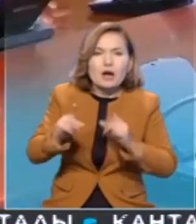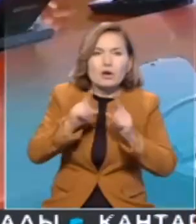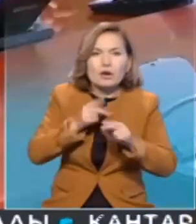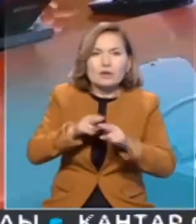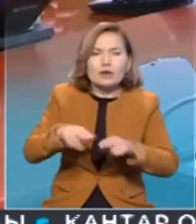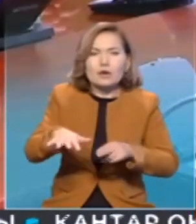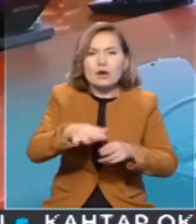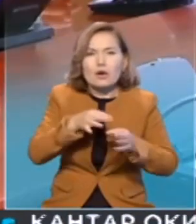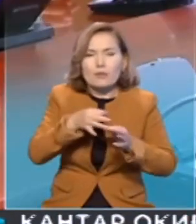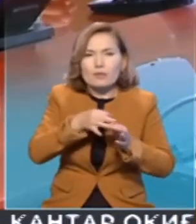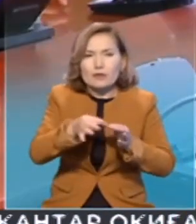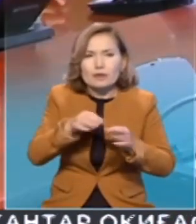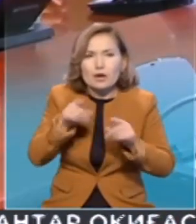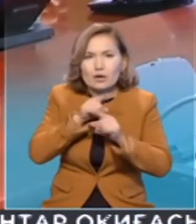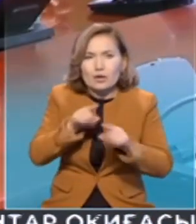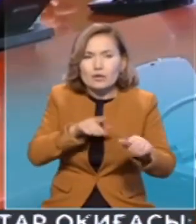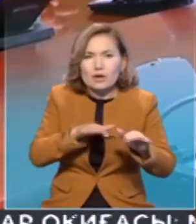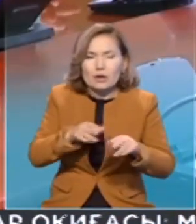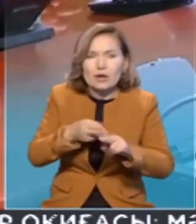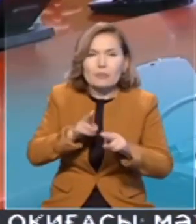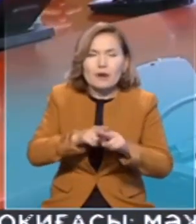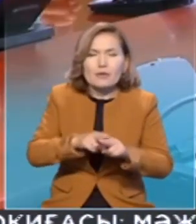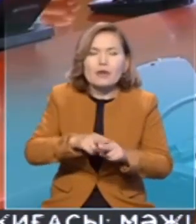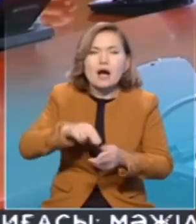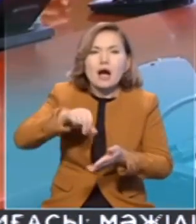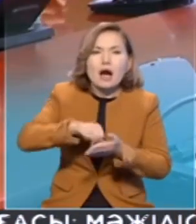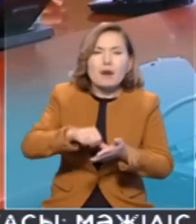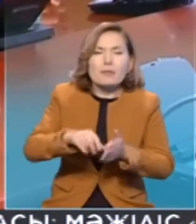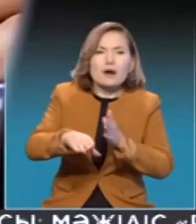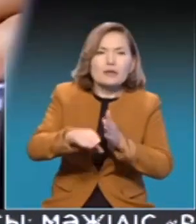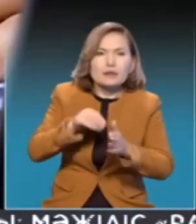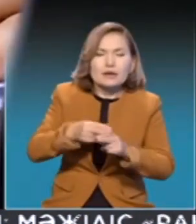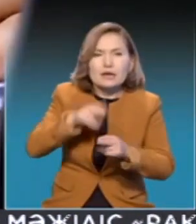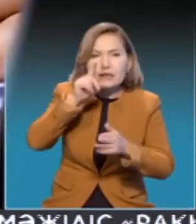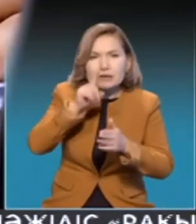қосуда өңірлерді үгіт насихат шараларын өткізу, кандидаттың